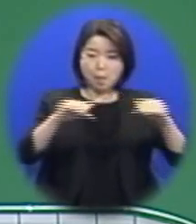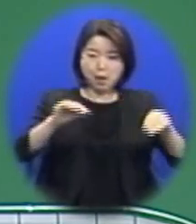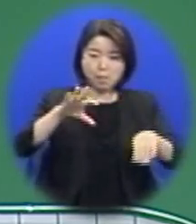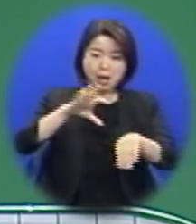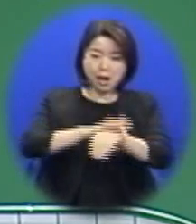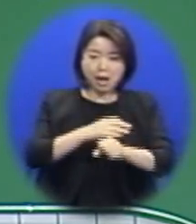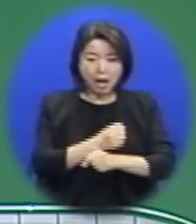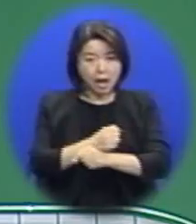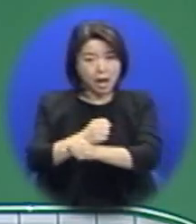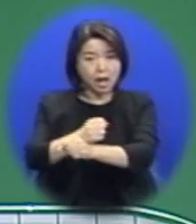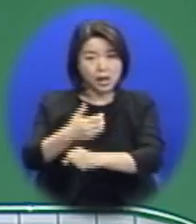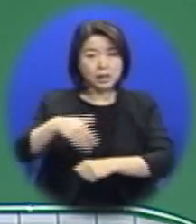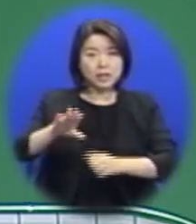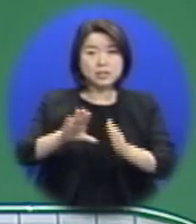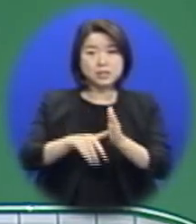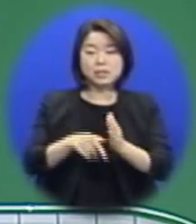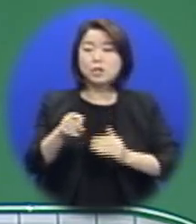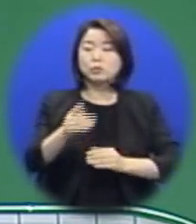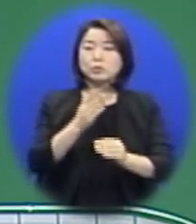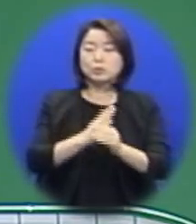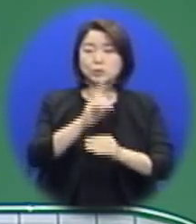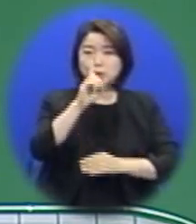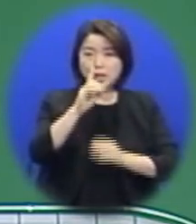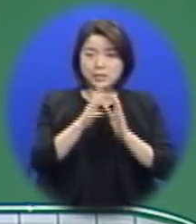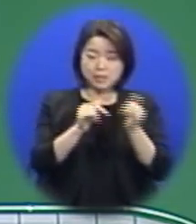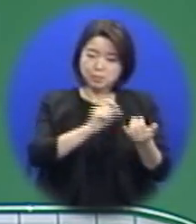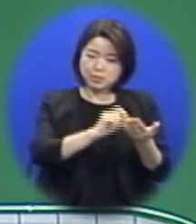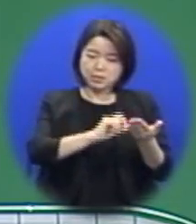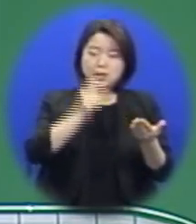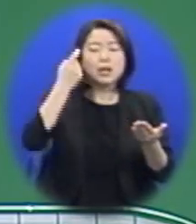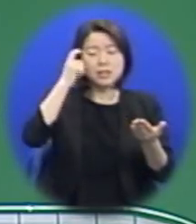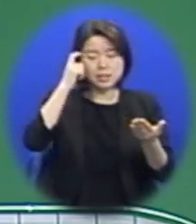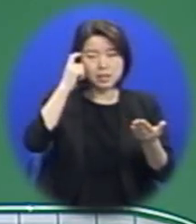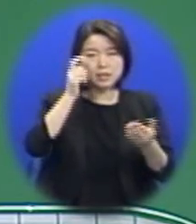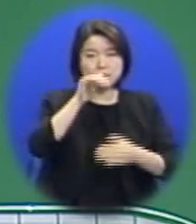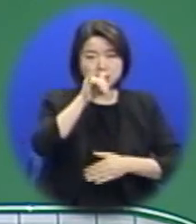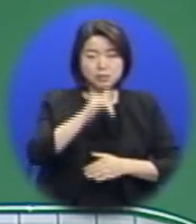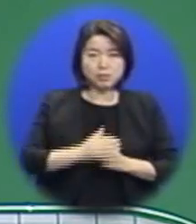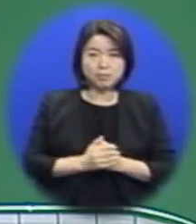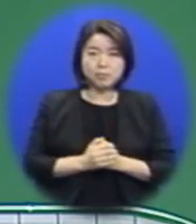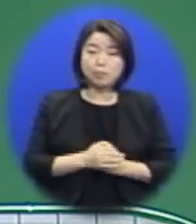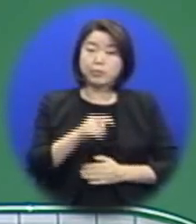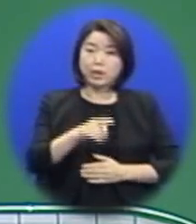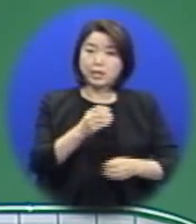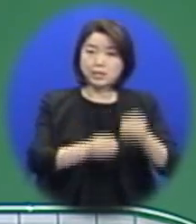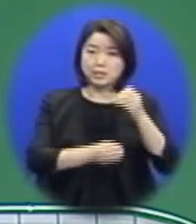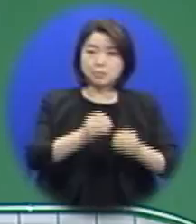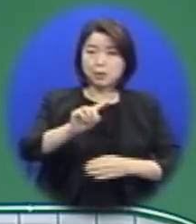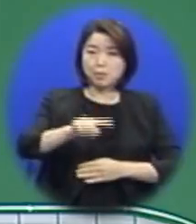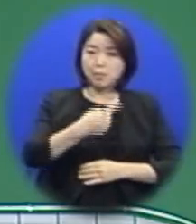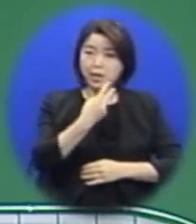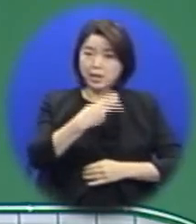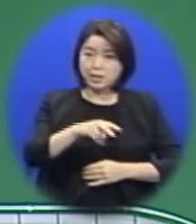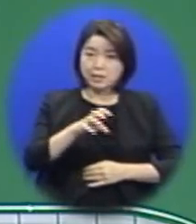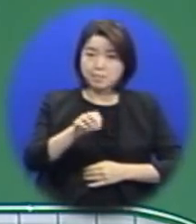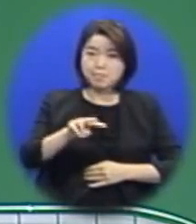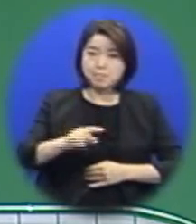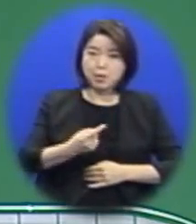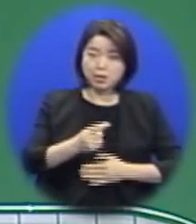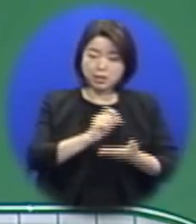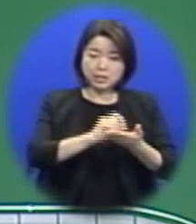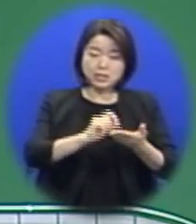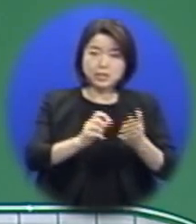그 중에 한 사람이 썼을 것이라 그렇게 추측을 합니다. 그러니까 이 시편 102편 기자가